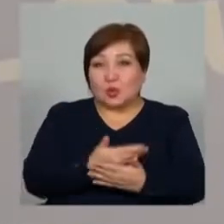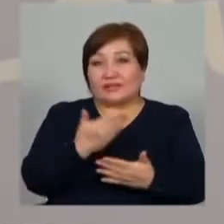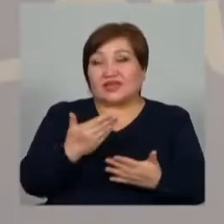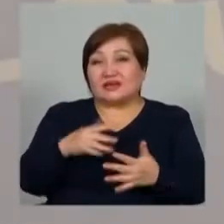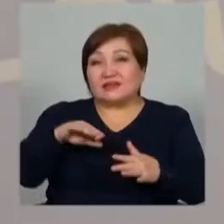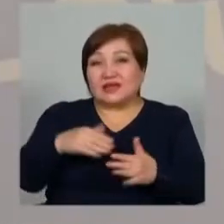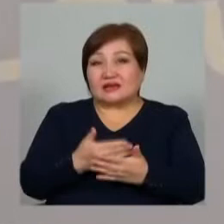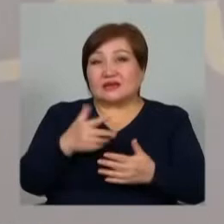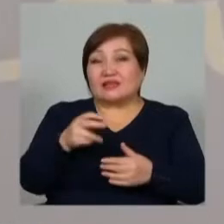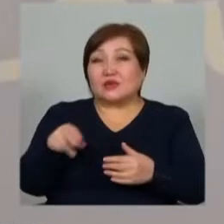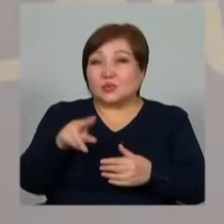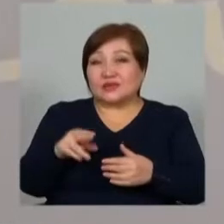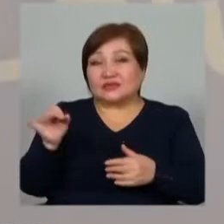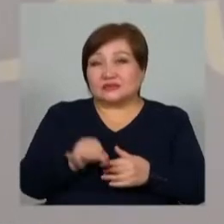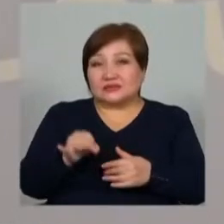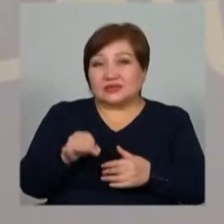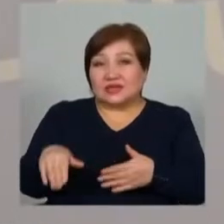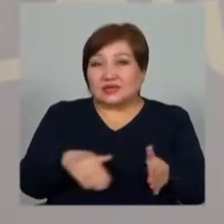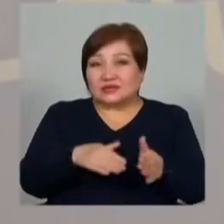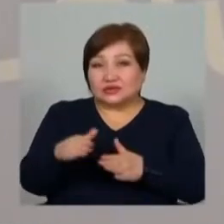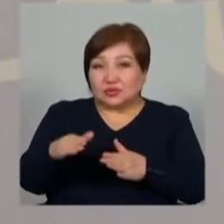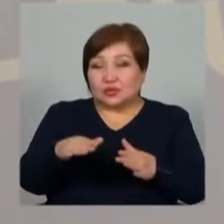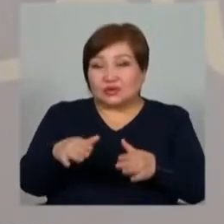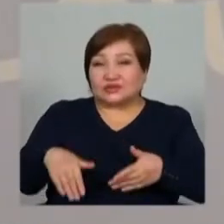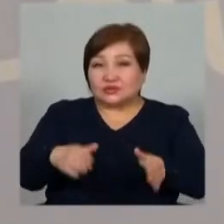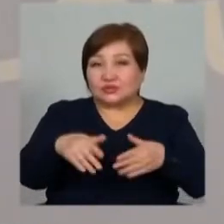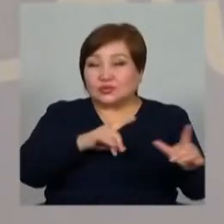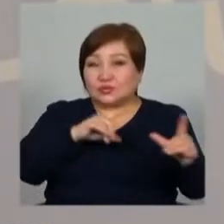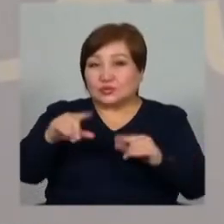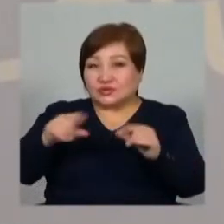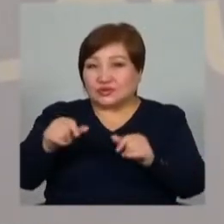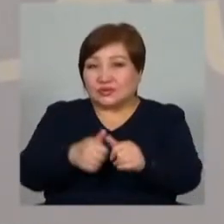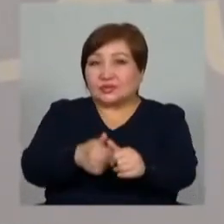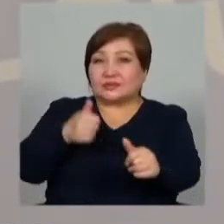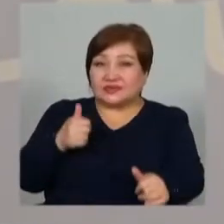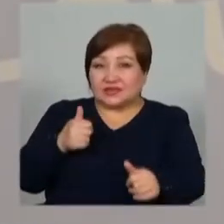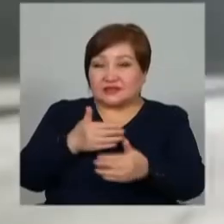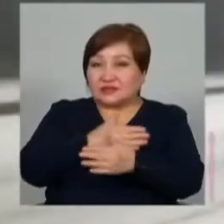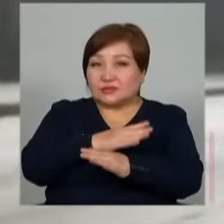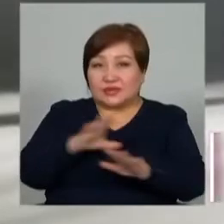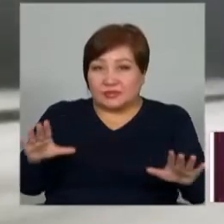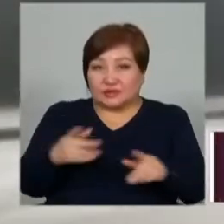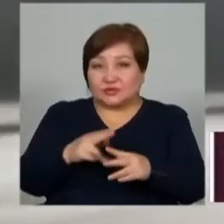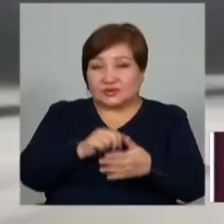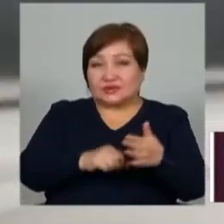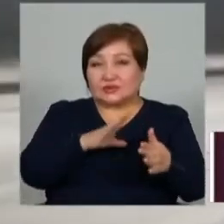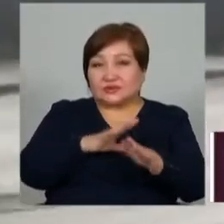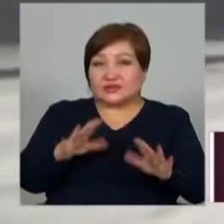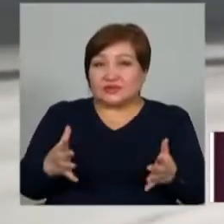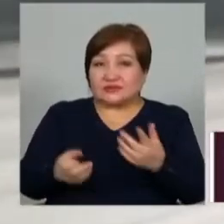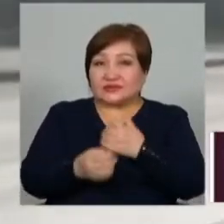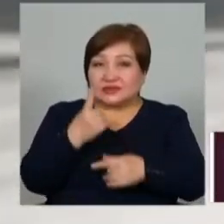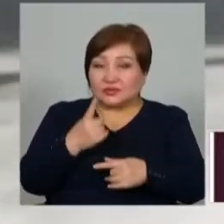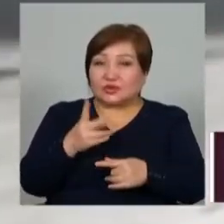көктайғақтың себебінен, сонымен қатар жол қозғалысын ара қашықтықты сақтамау салдарынан орын алып отыр. Бұл күндері коммуналдық